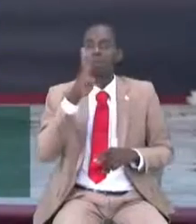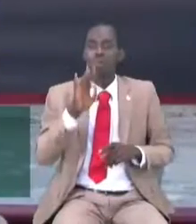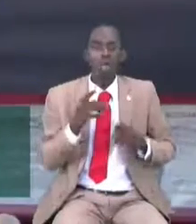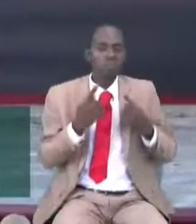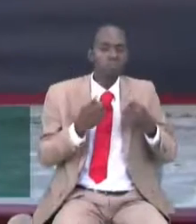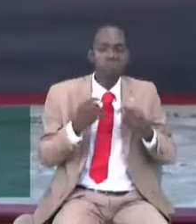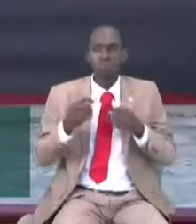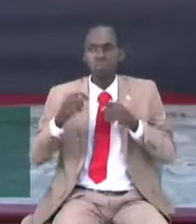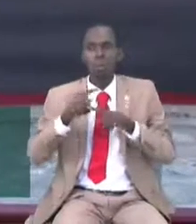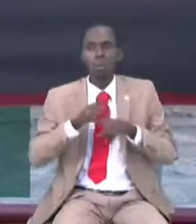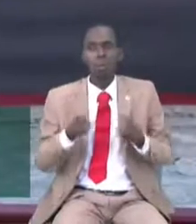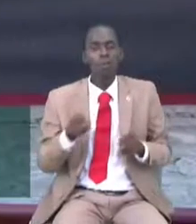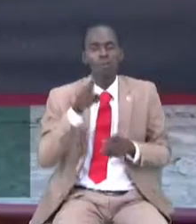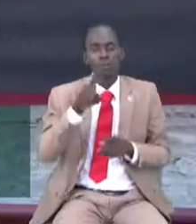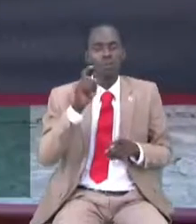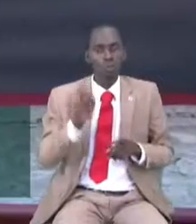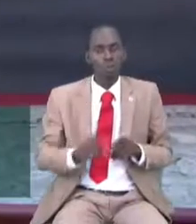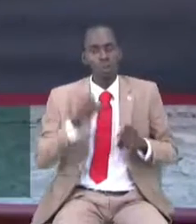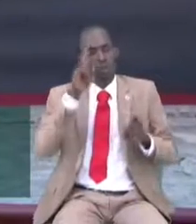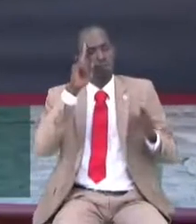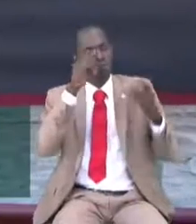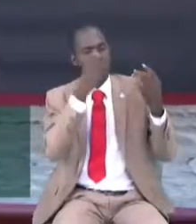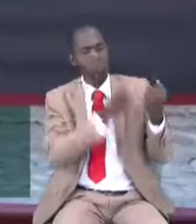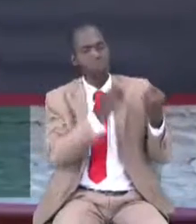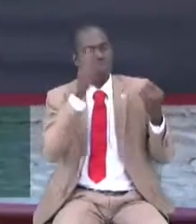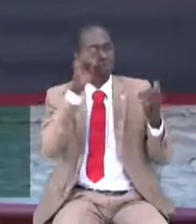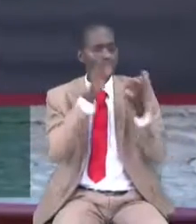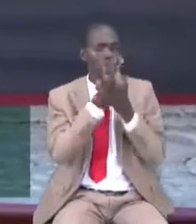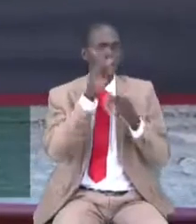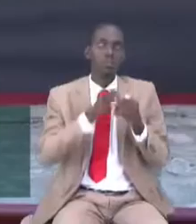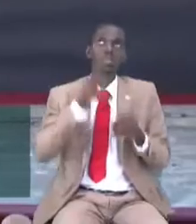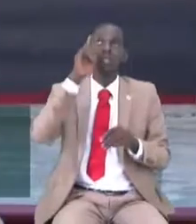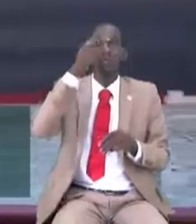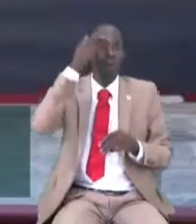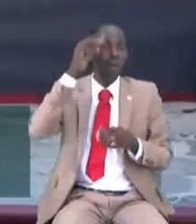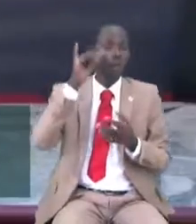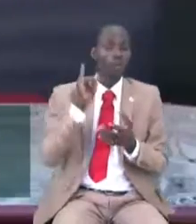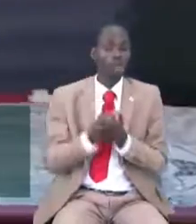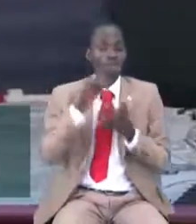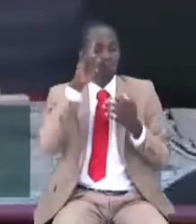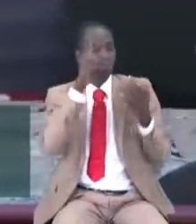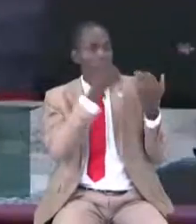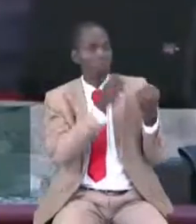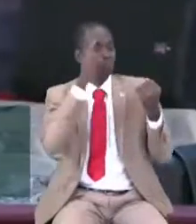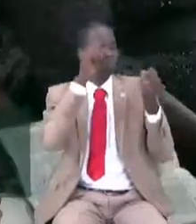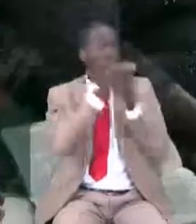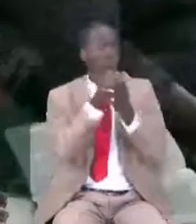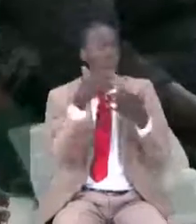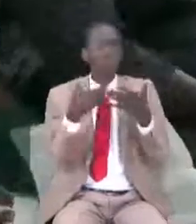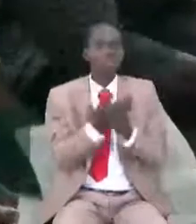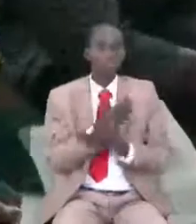à cause de cela, la nouvelle vie vient et par la nouveauté qu'on a en Christ. Romains